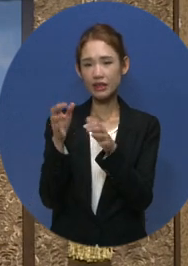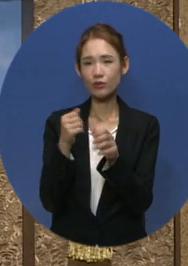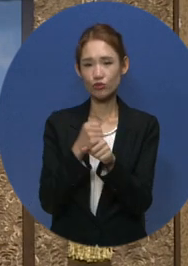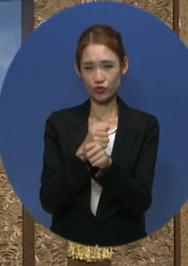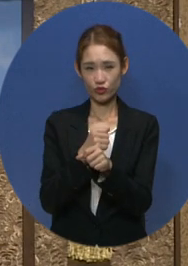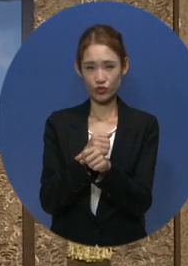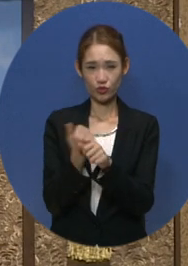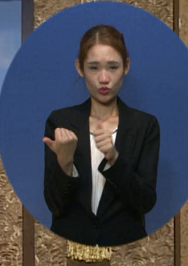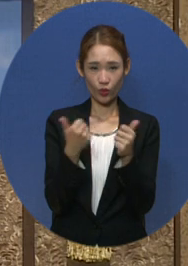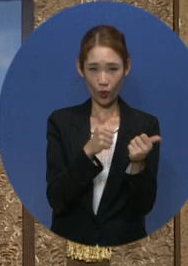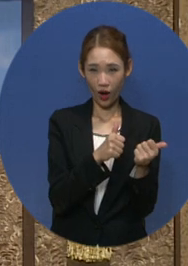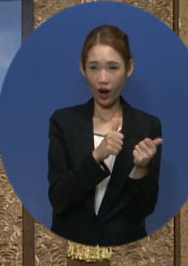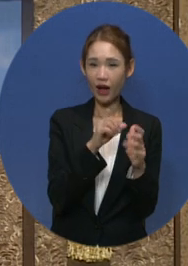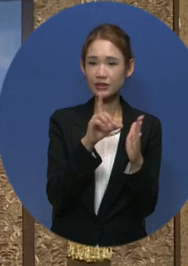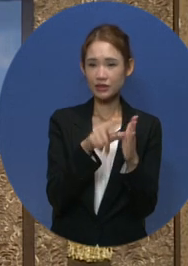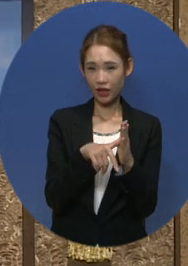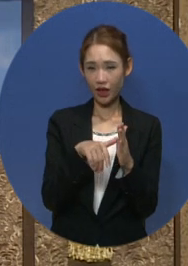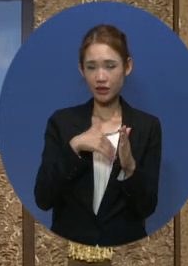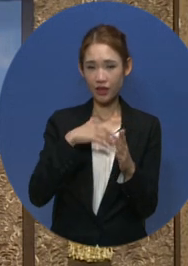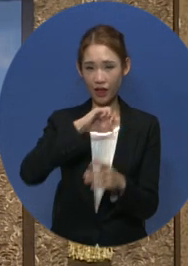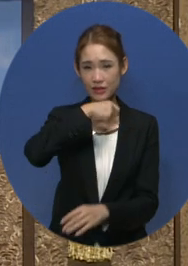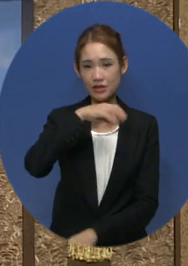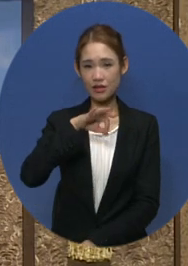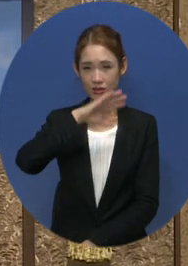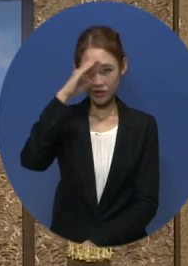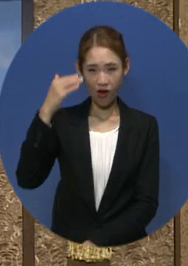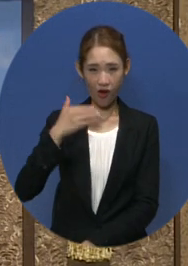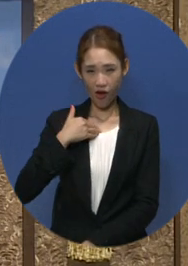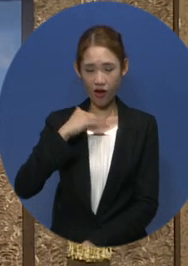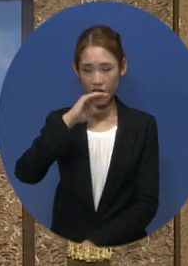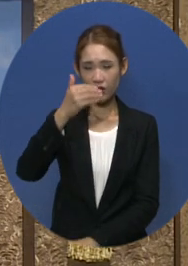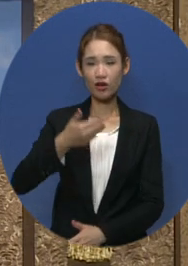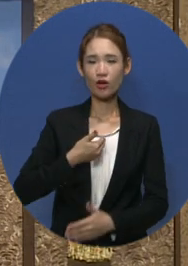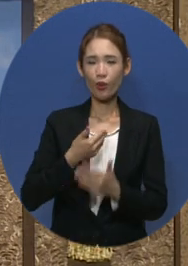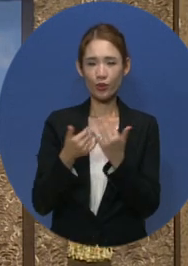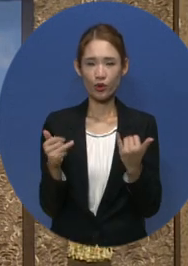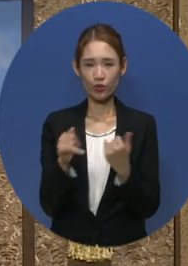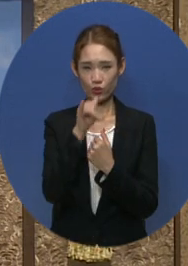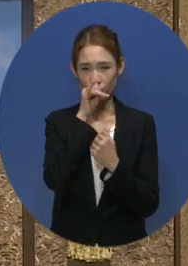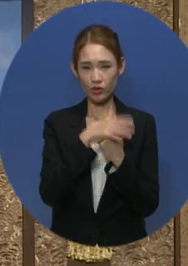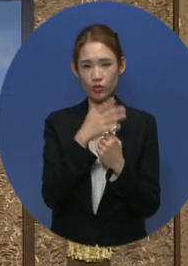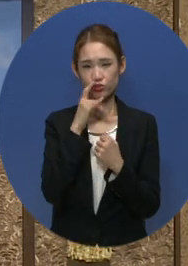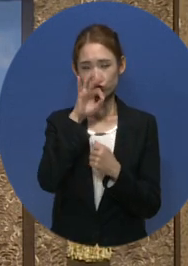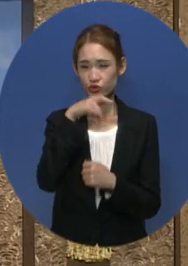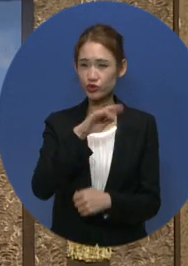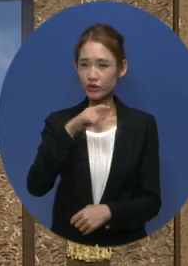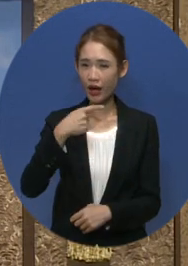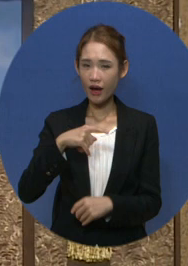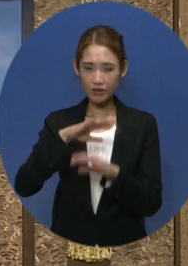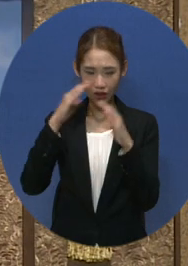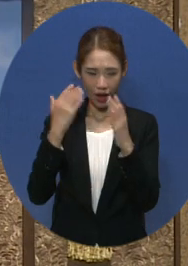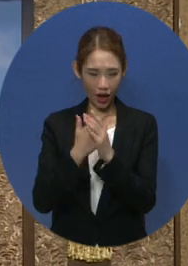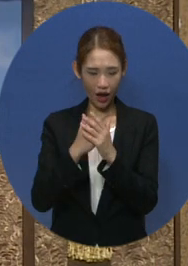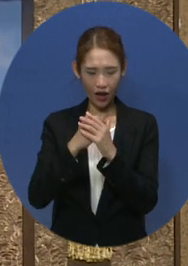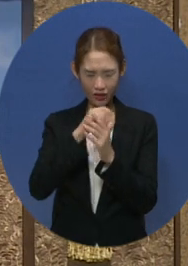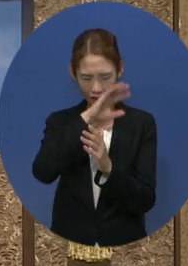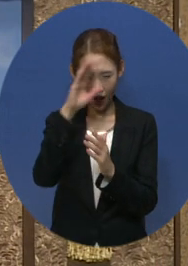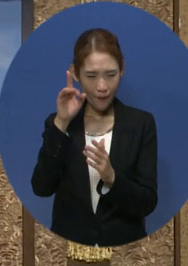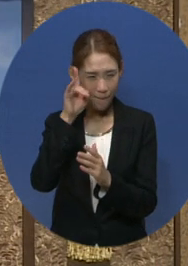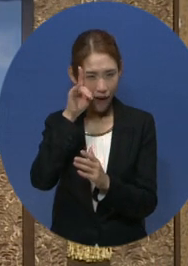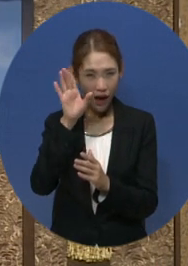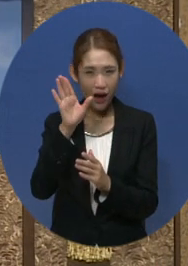예, 돌아가시면서 자기 재산 전액을 우리한테 기부하신 분도 계시고, 물론 유산 기부라 그래서 꼭 전액이 아닙니다. 예.